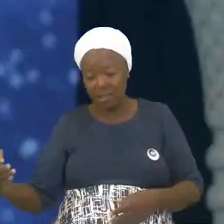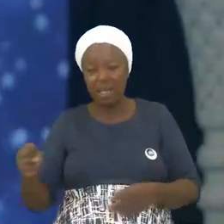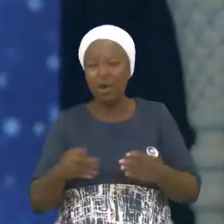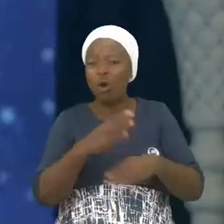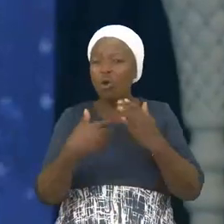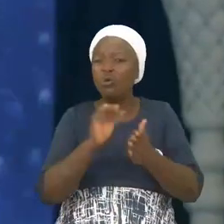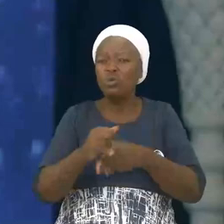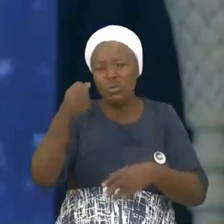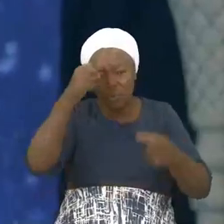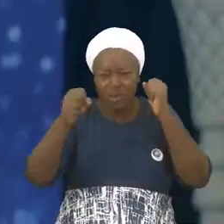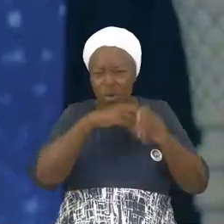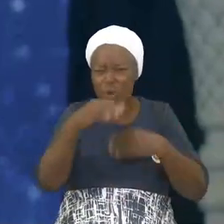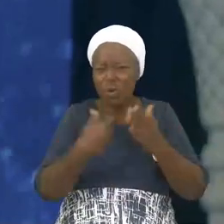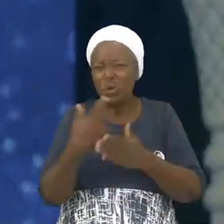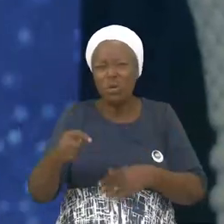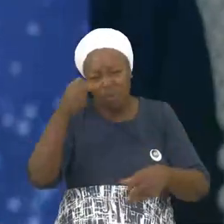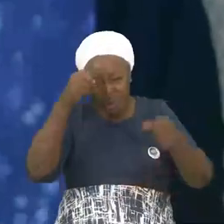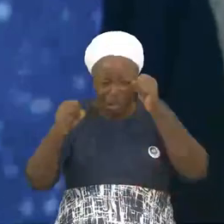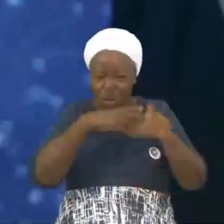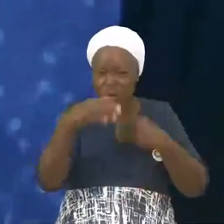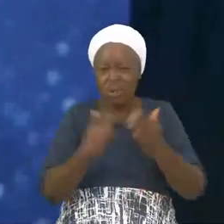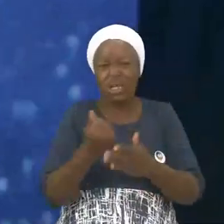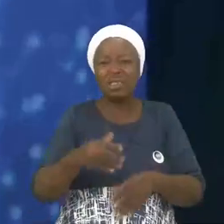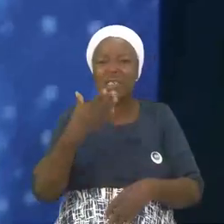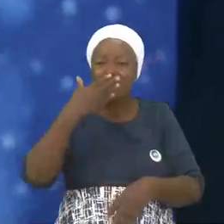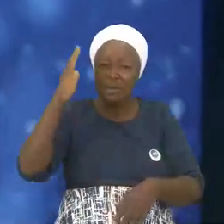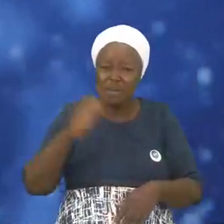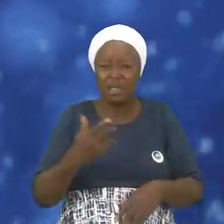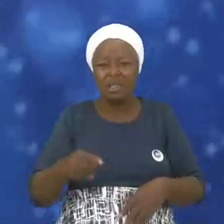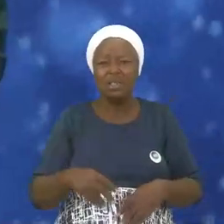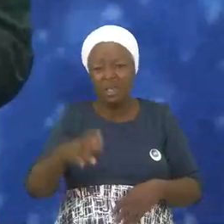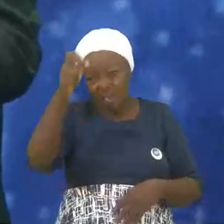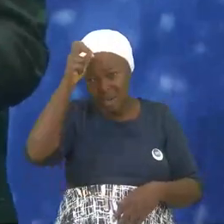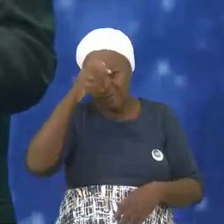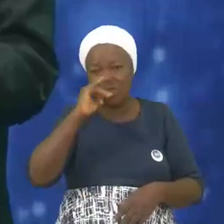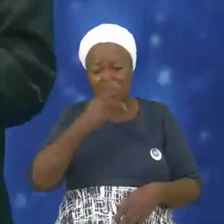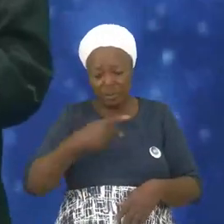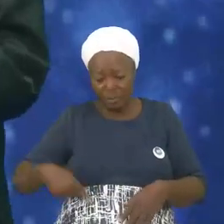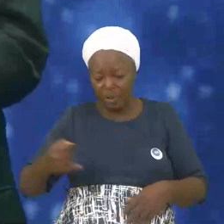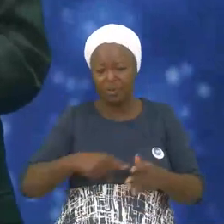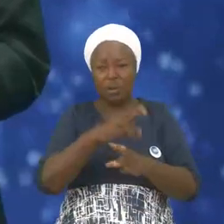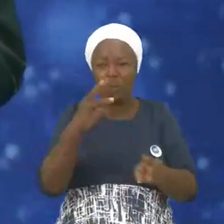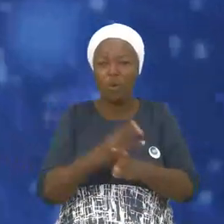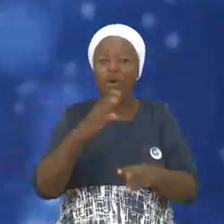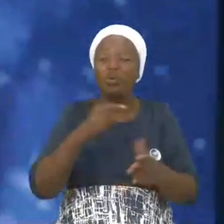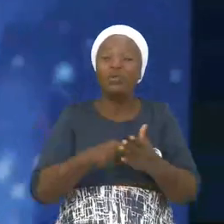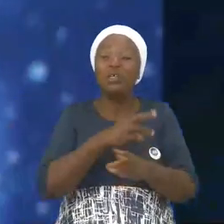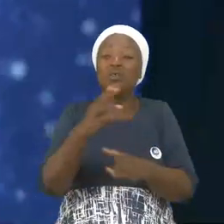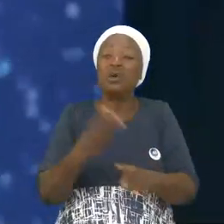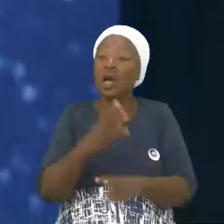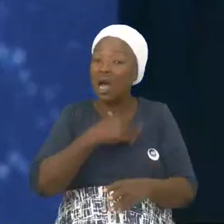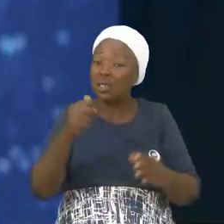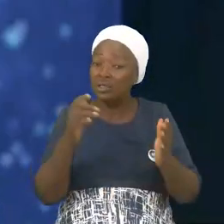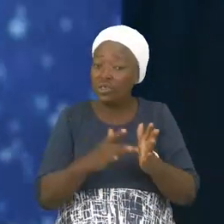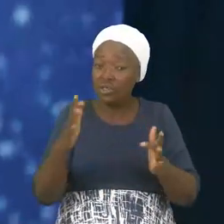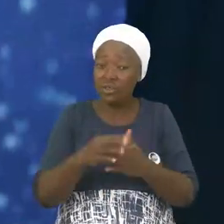afin d'avoir ses biens. Toutes ses cupidités, toutes ses gourmandises et tout ce mal-là, c'est lui le